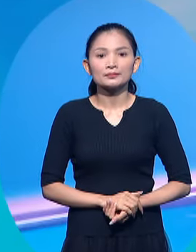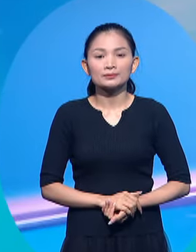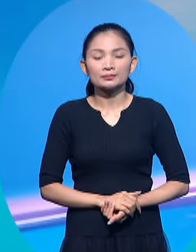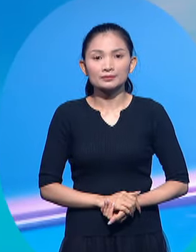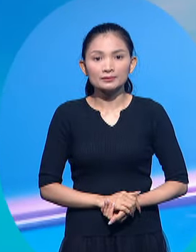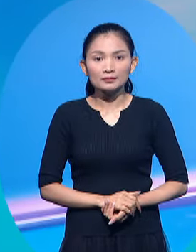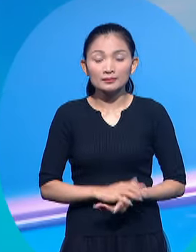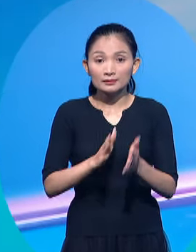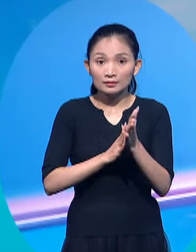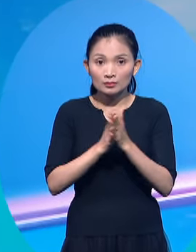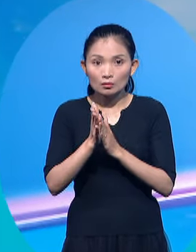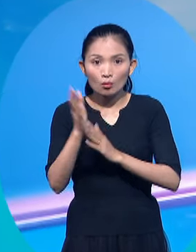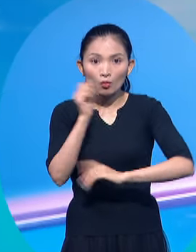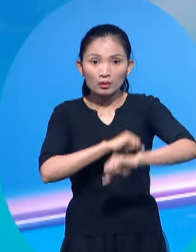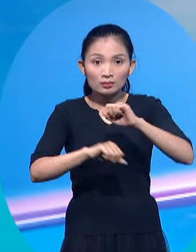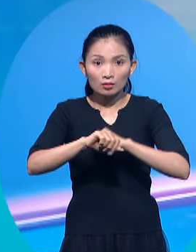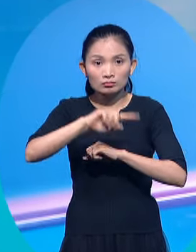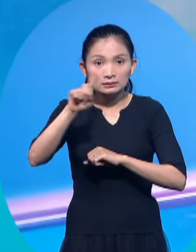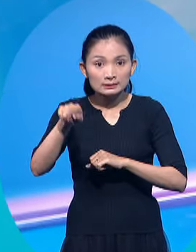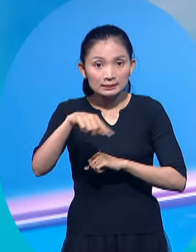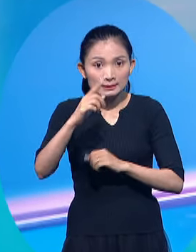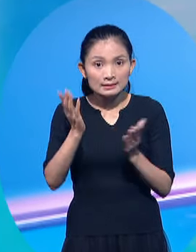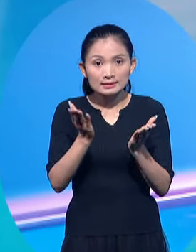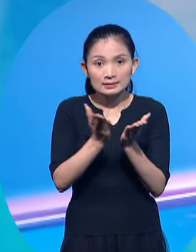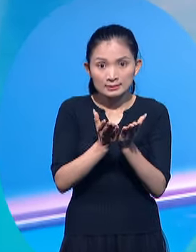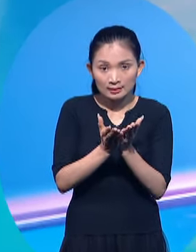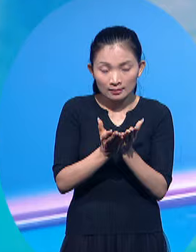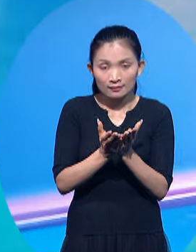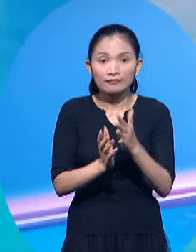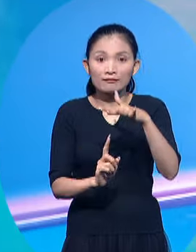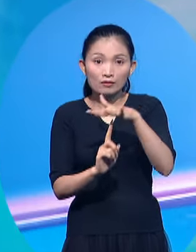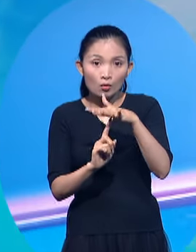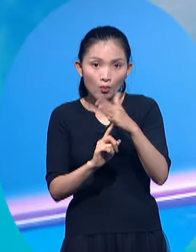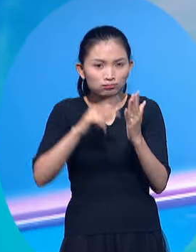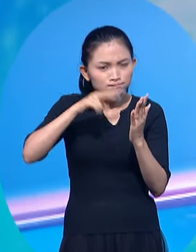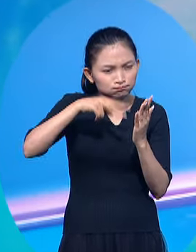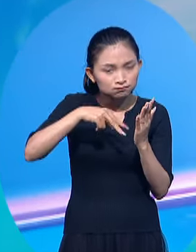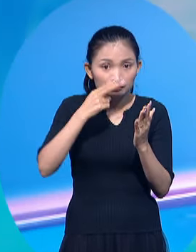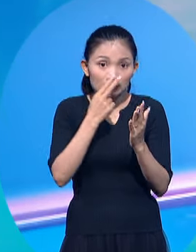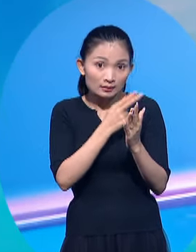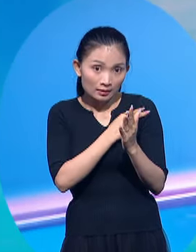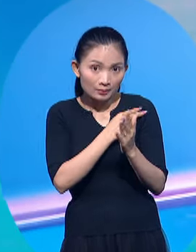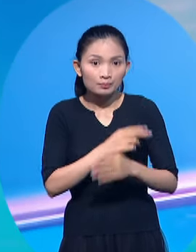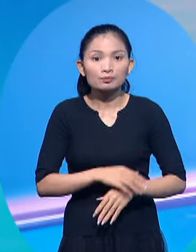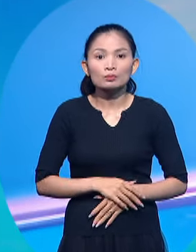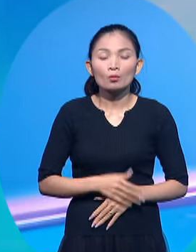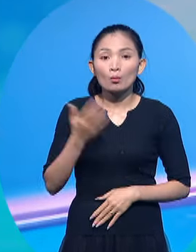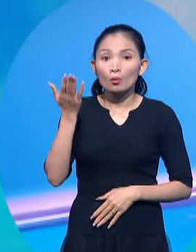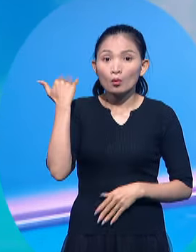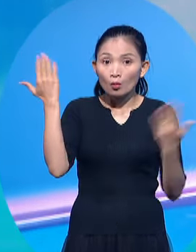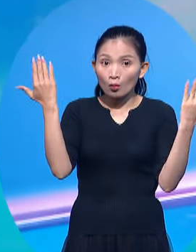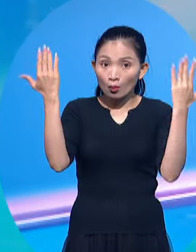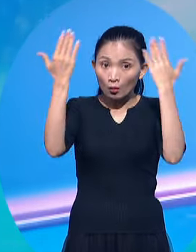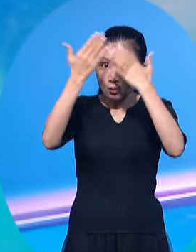Thưa quý vị, tiếp tục chuỗi hoạt động Ngày sách và văn hóa đọc Việt Nam tại thành phố Hồ Chí Minh, tối qua chương trình giao lưu giữa các đại sứ văn hóa đọc thành phố Hồ Chí Minh và độc